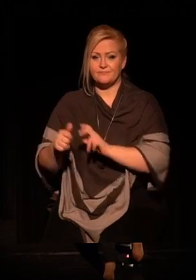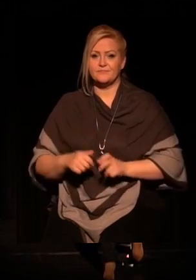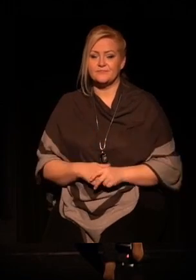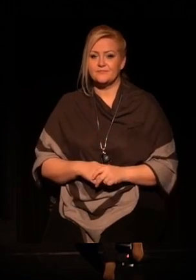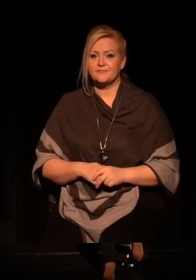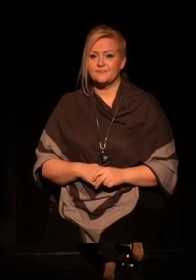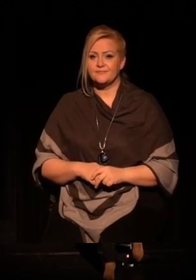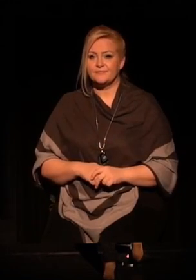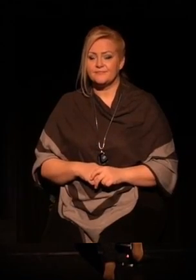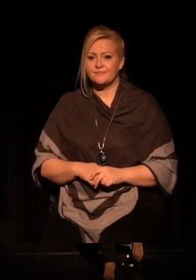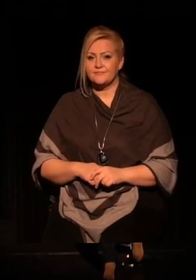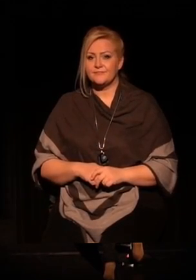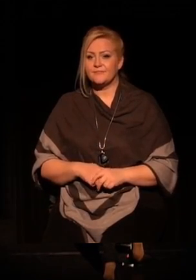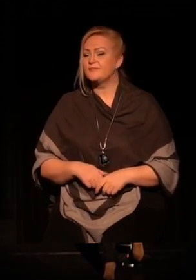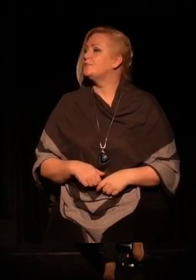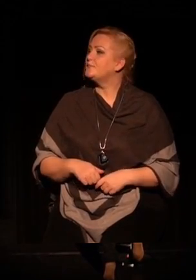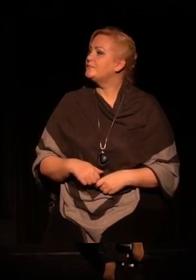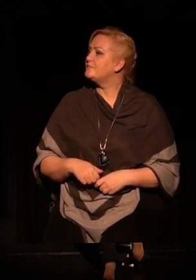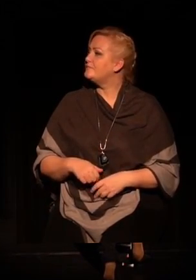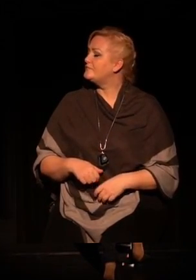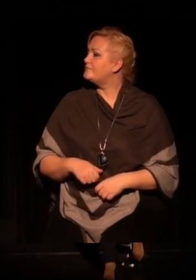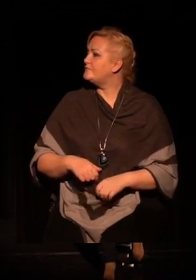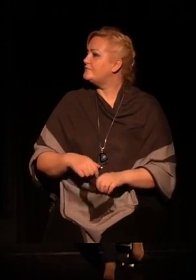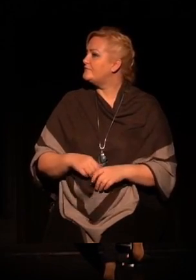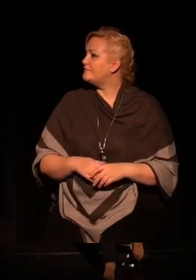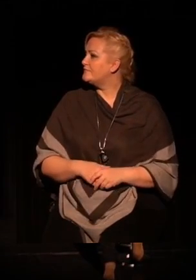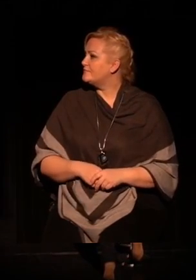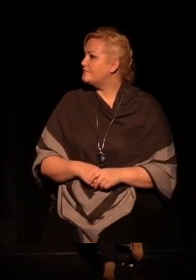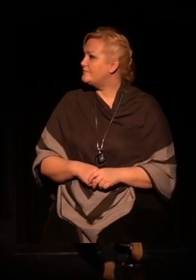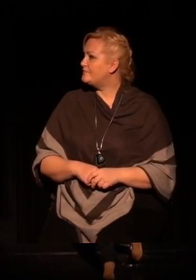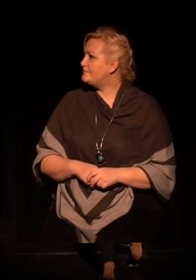może prowadzić dwóch osób, to ja w związku z tym, że